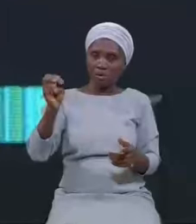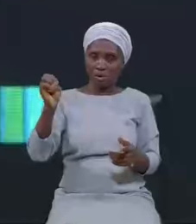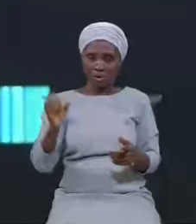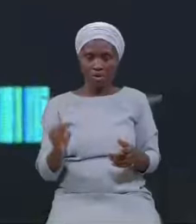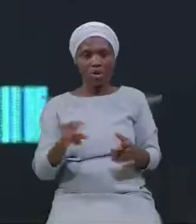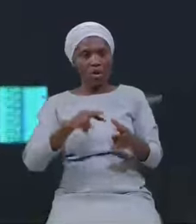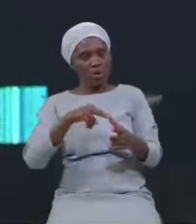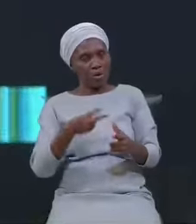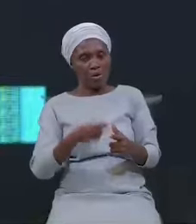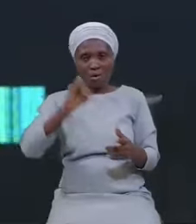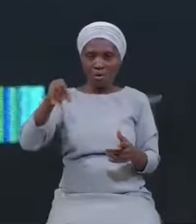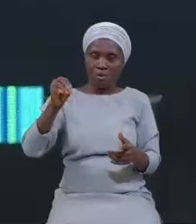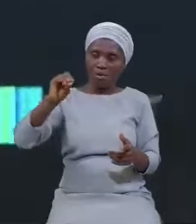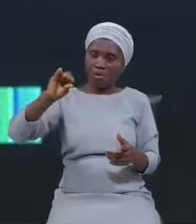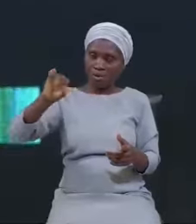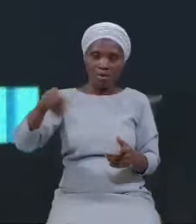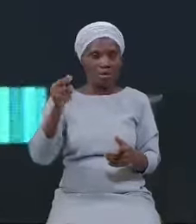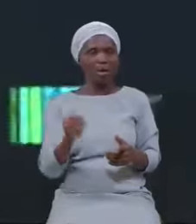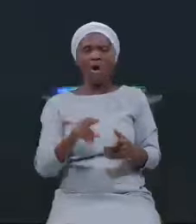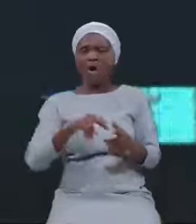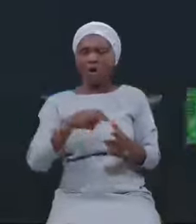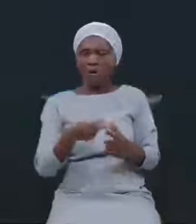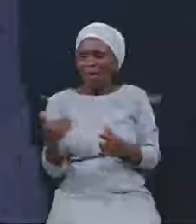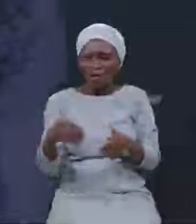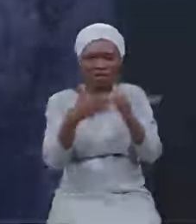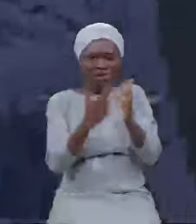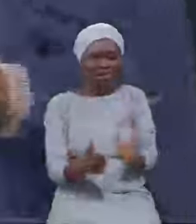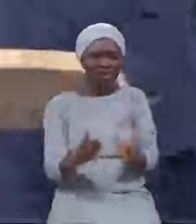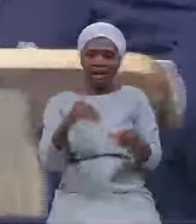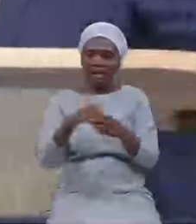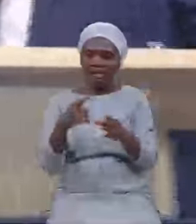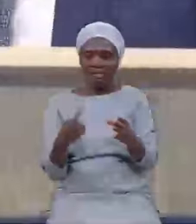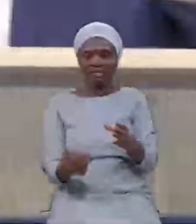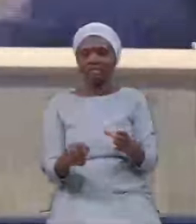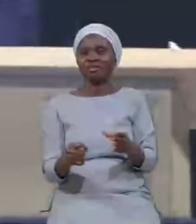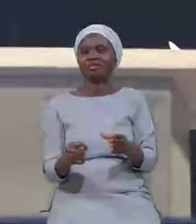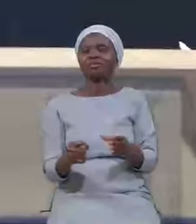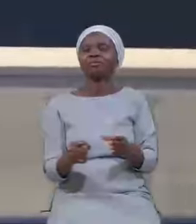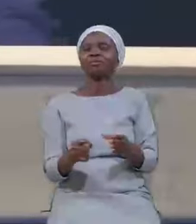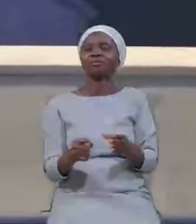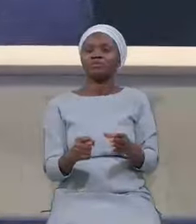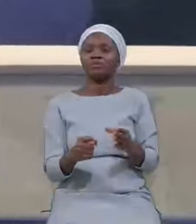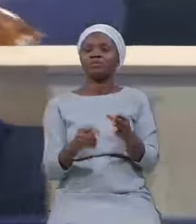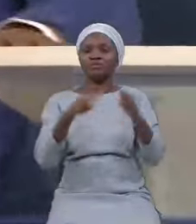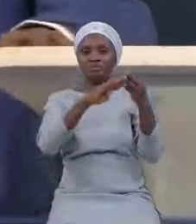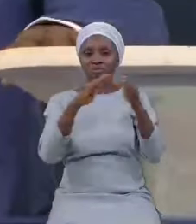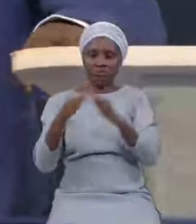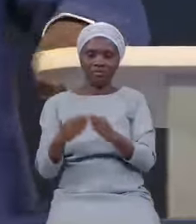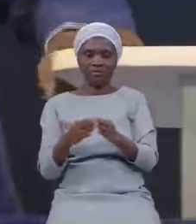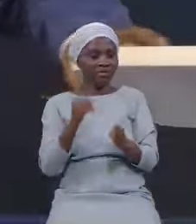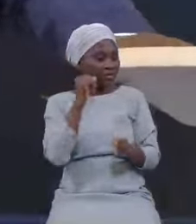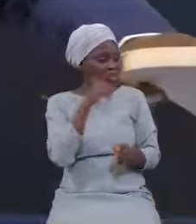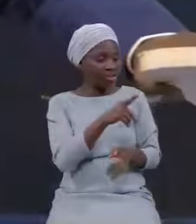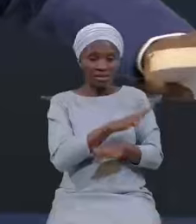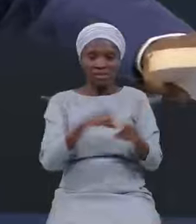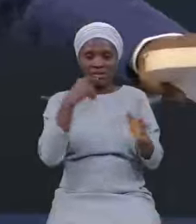des tribus ou bien des Sadducéens. Elle n'a pas dit tout ce que je dis, faites-le. Non, ça n'apporte pas de